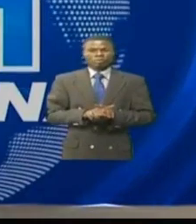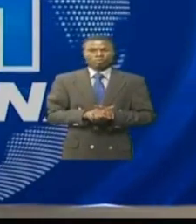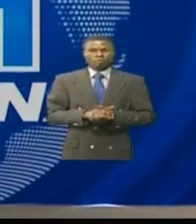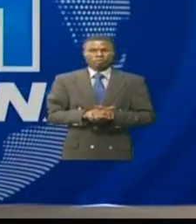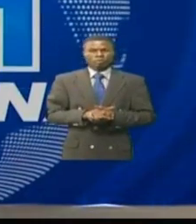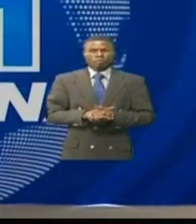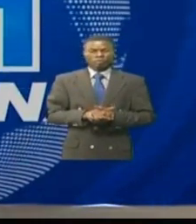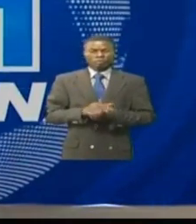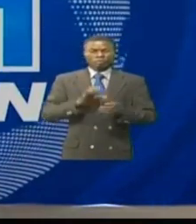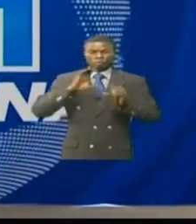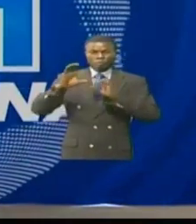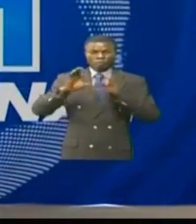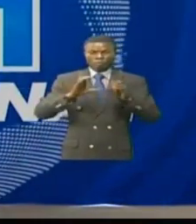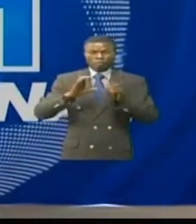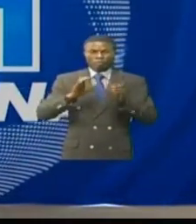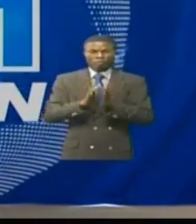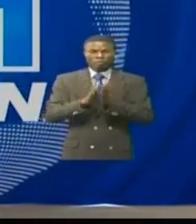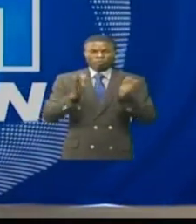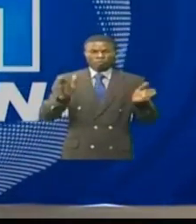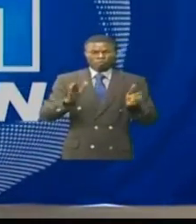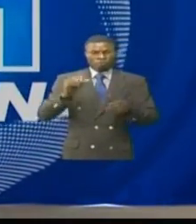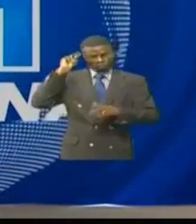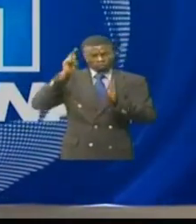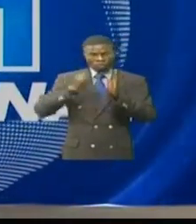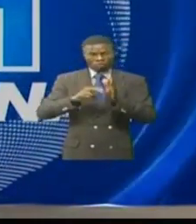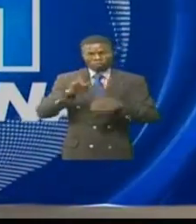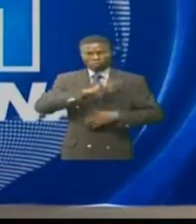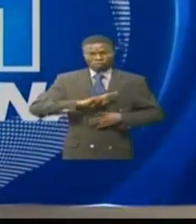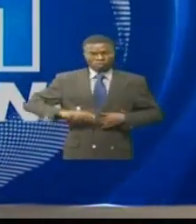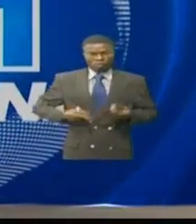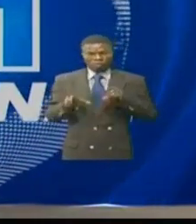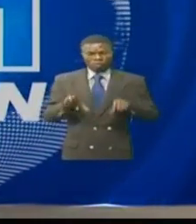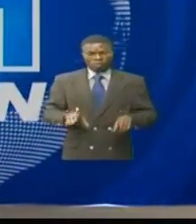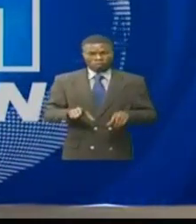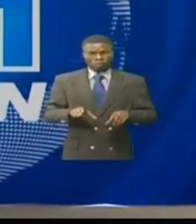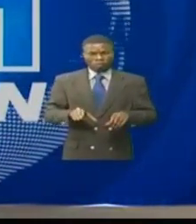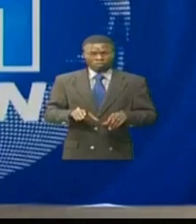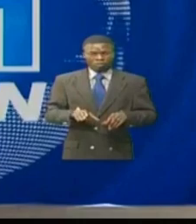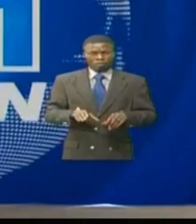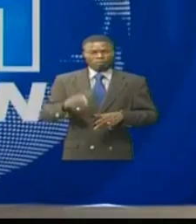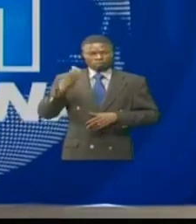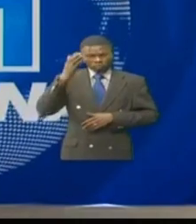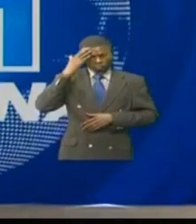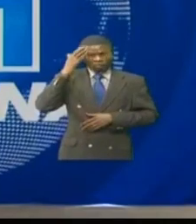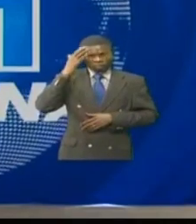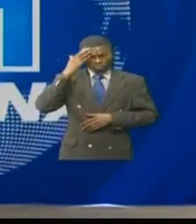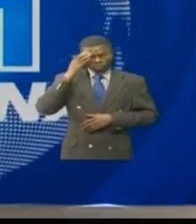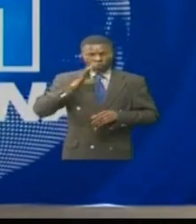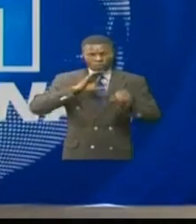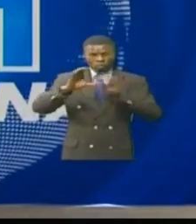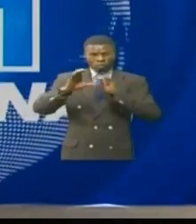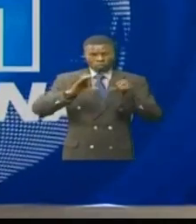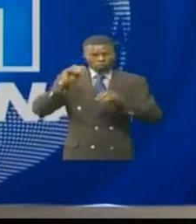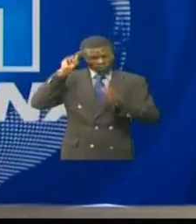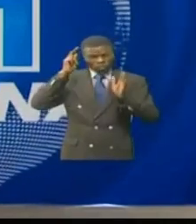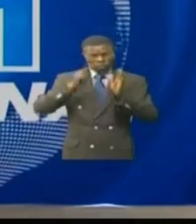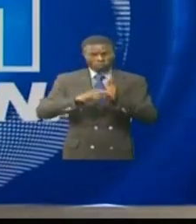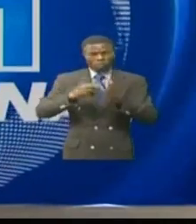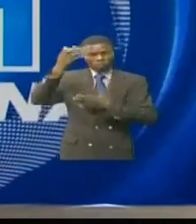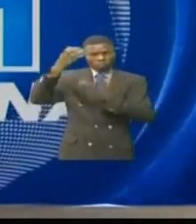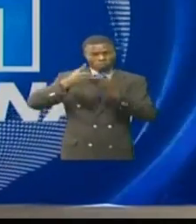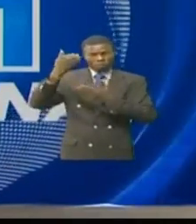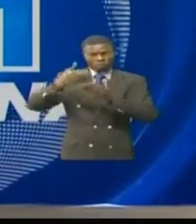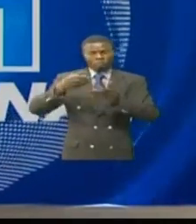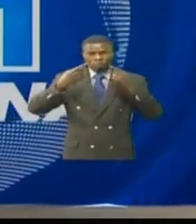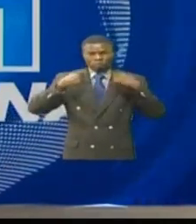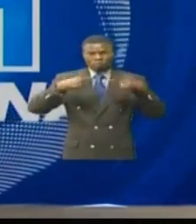Et puis ce communiqué officiel, le gouvernement de la République démocratique du Congo a pris connaissance du communiqué du gouvernement rwandais